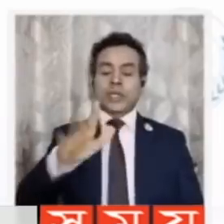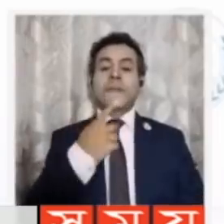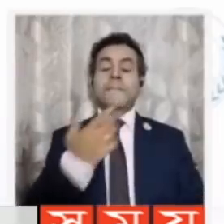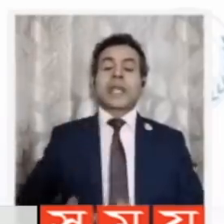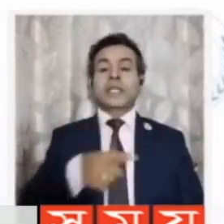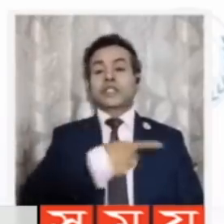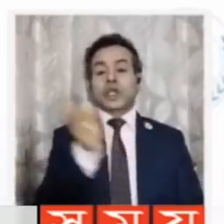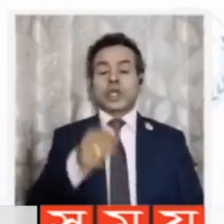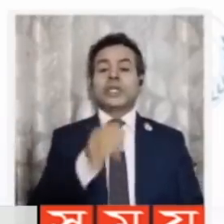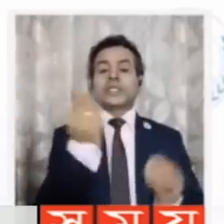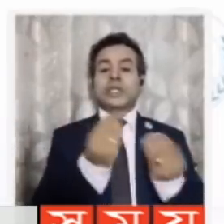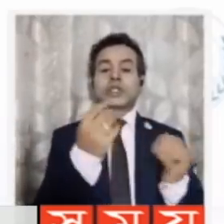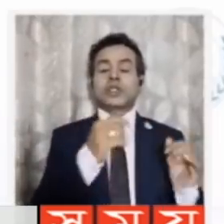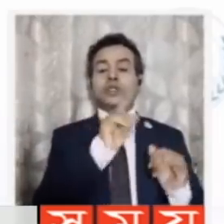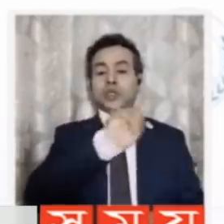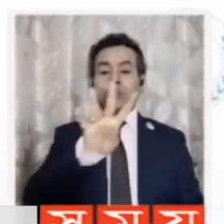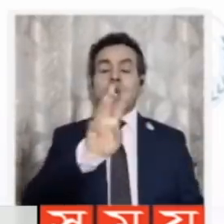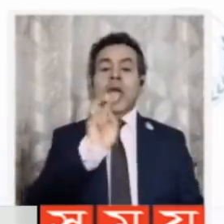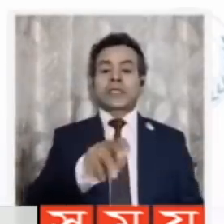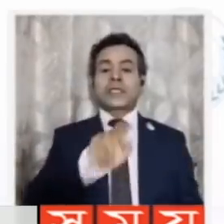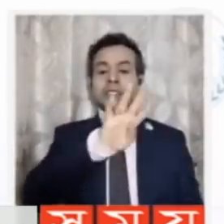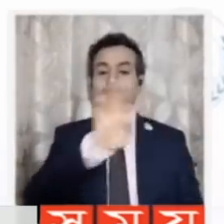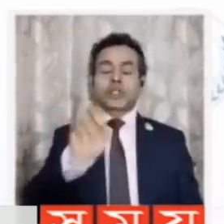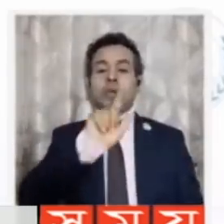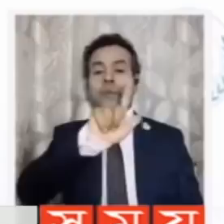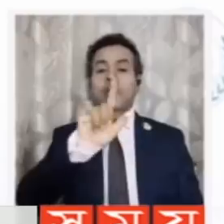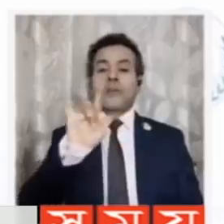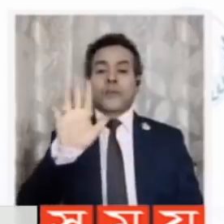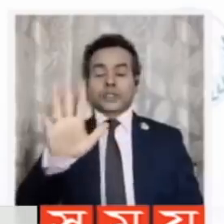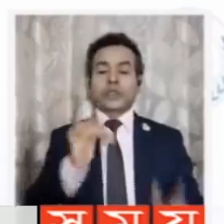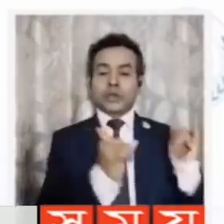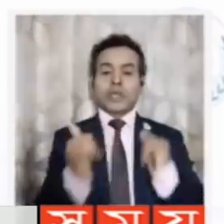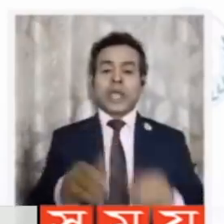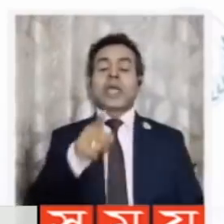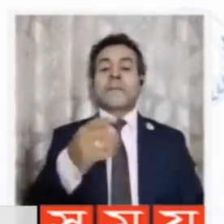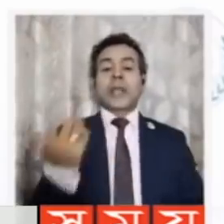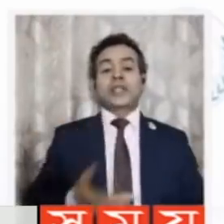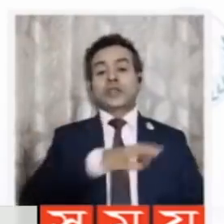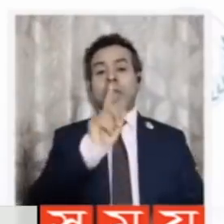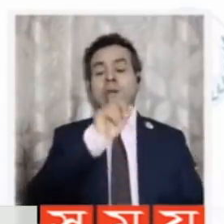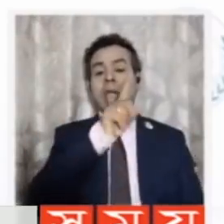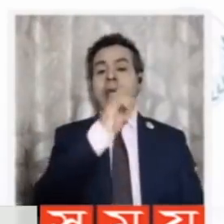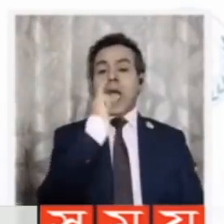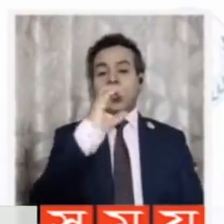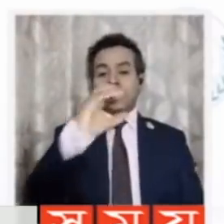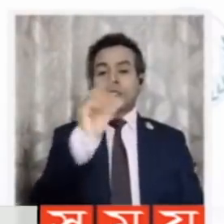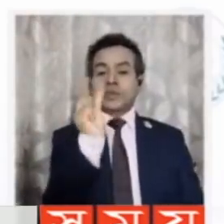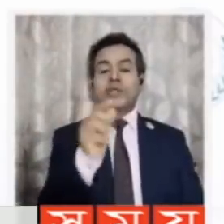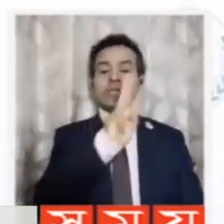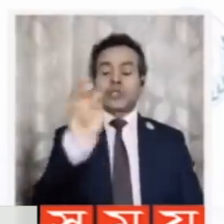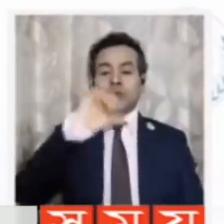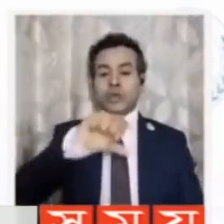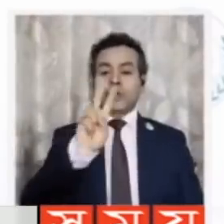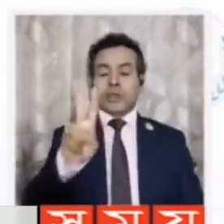সংখ্যা 14475টি, সারা দেশে আইসিইউ শয্যা সংখ্যা 392টি, সারা দেশে অক্সিজেন সিলিন্ডারের